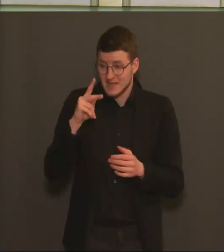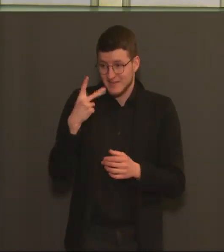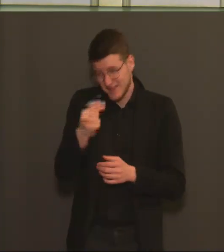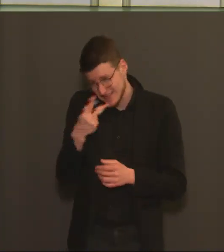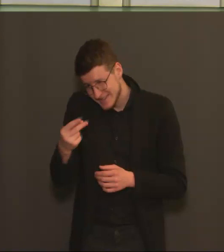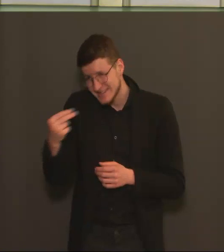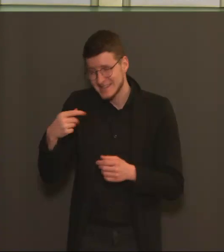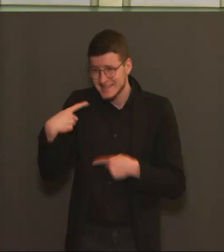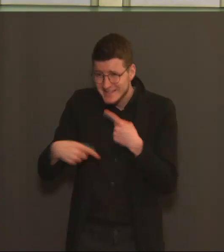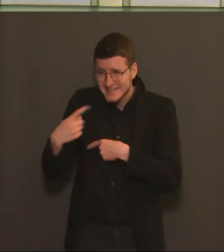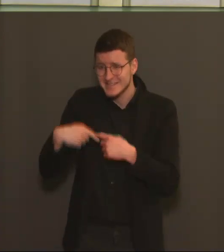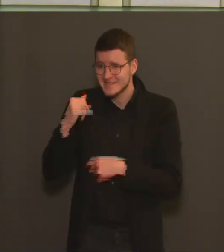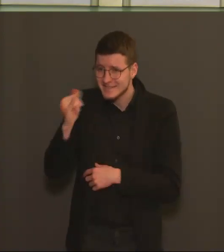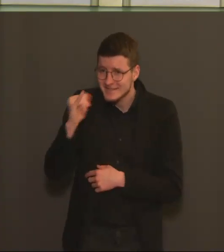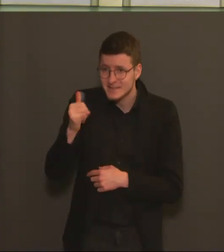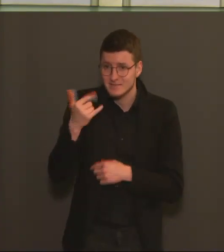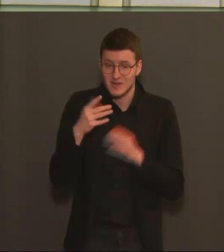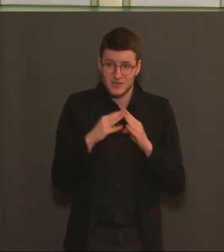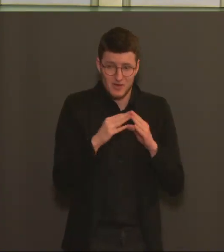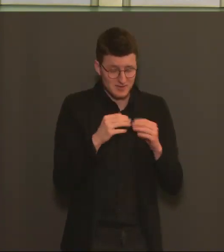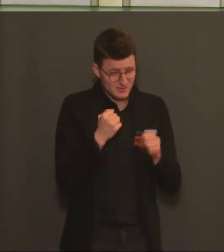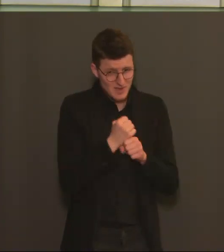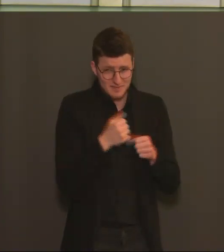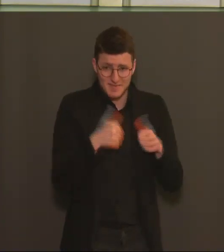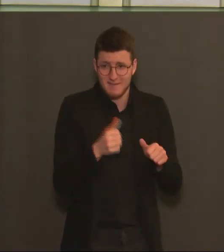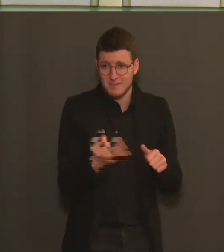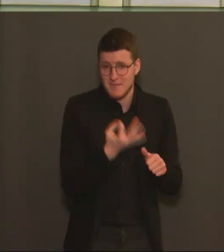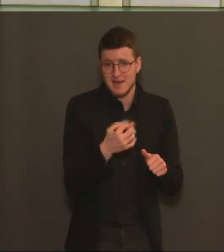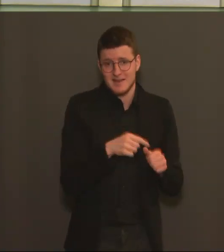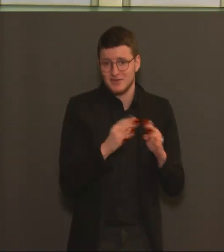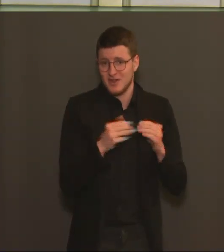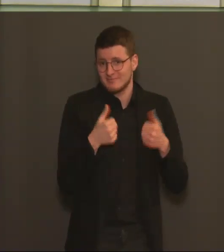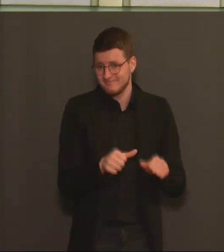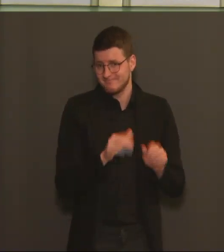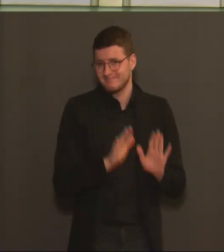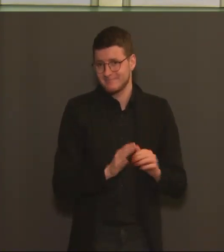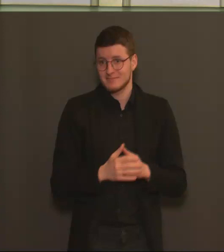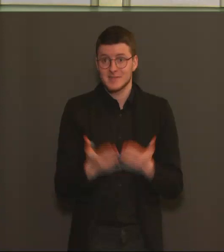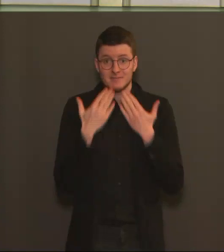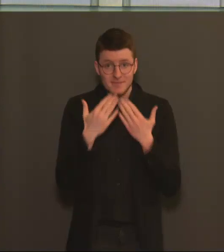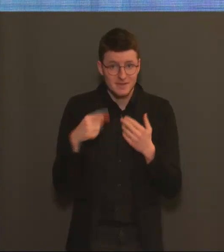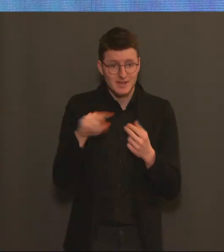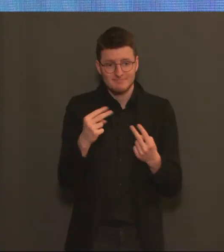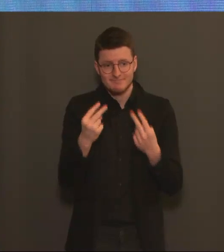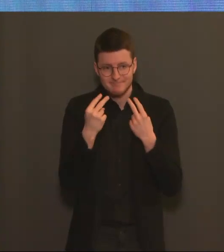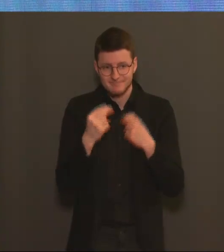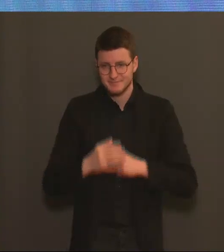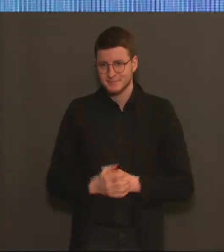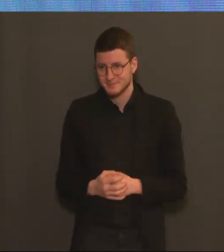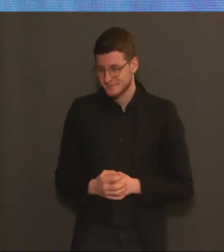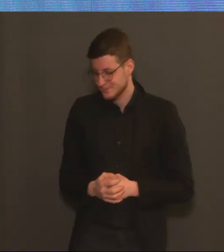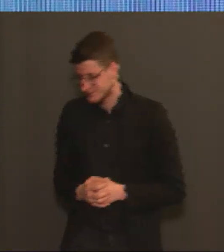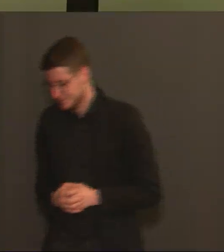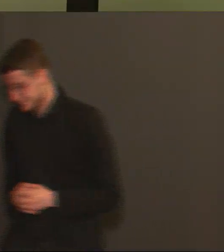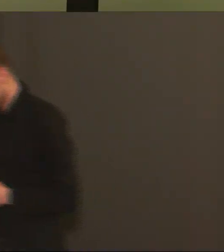blijft thuiswerk nog steeds een belangrijke basismaatregel. Dank u voor uw aandacht.